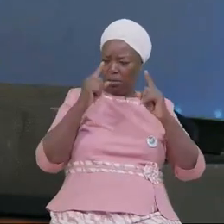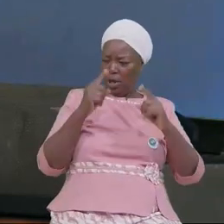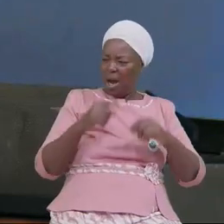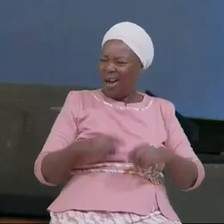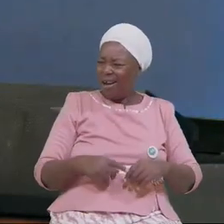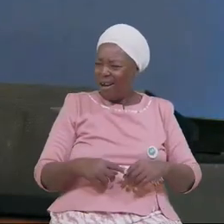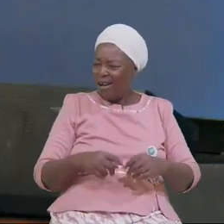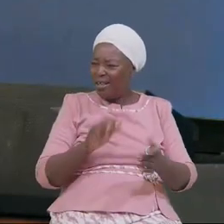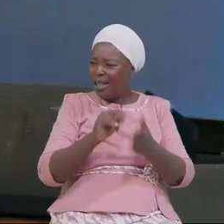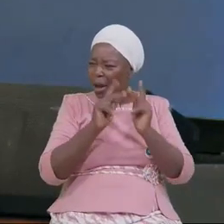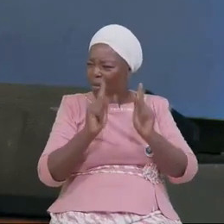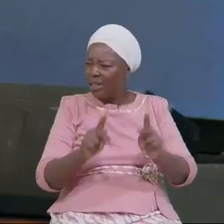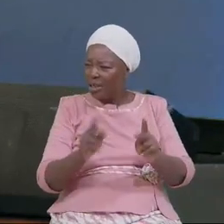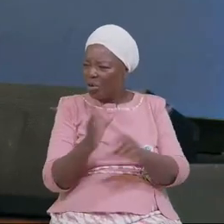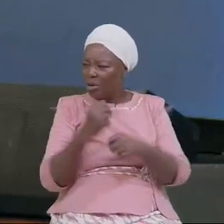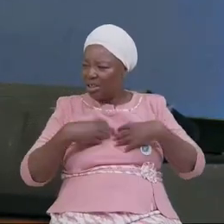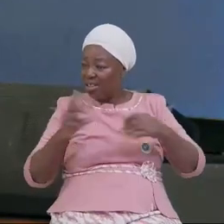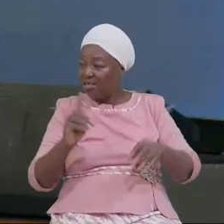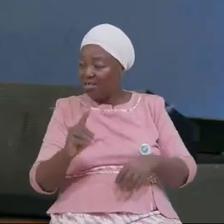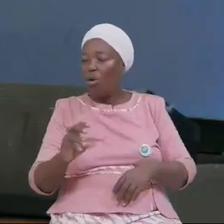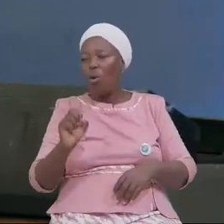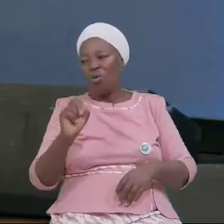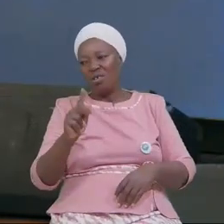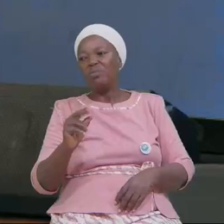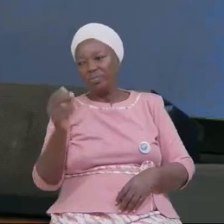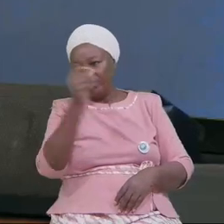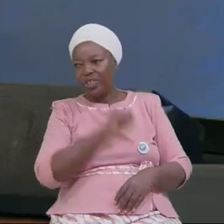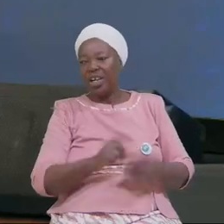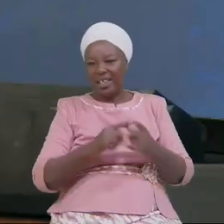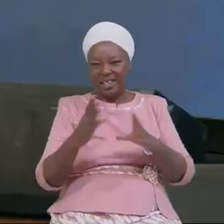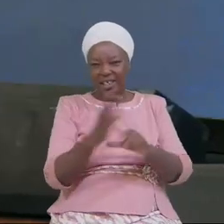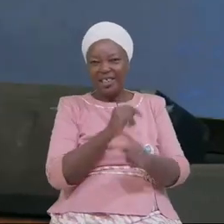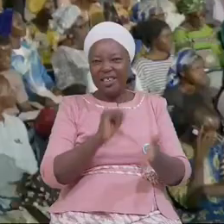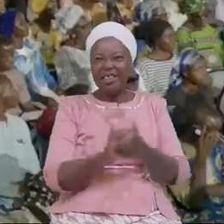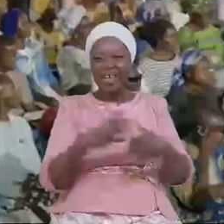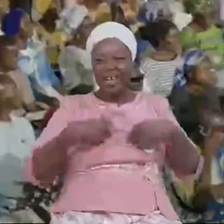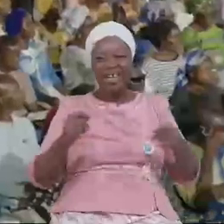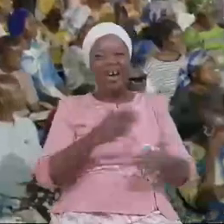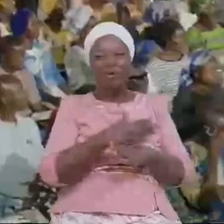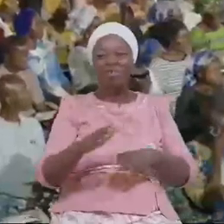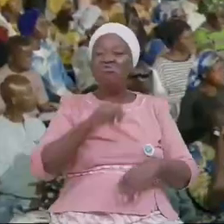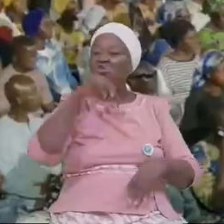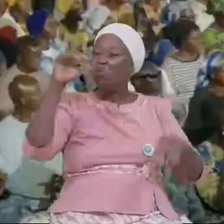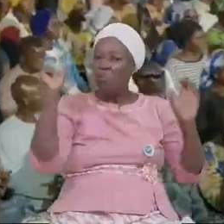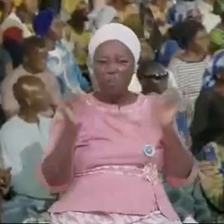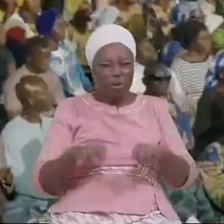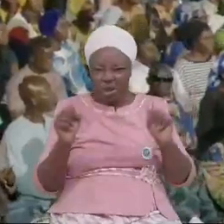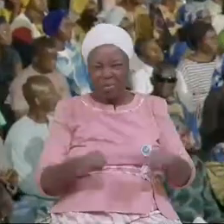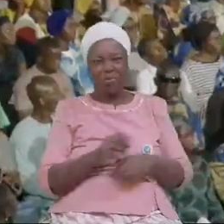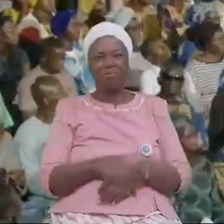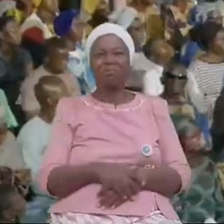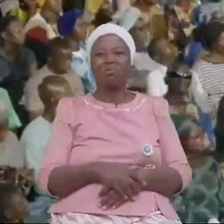on va dire, mais oh, celui-ci a guéri. Alors ils vont voler ma guérison. C'est impossible. Aidez-moi à